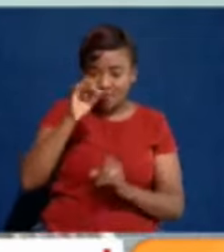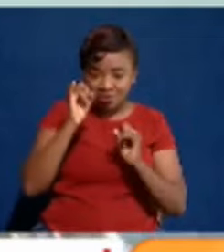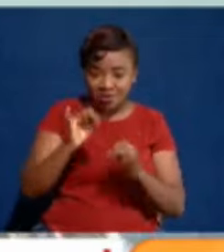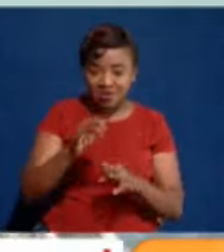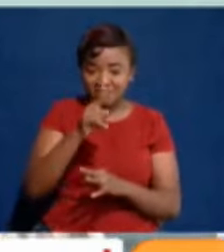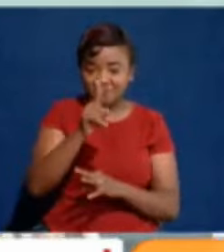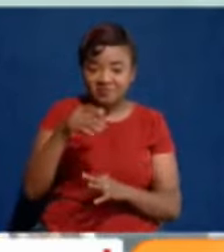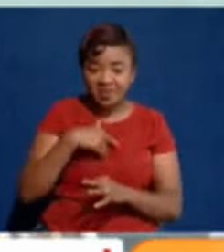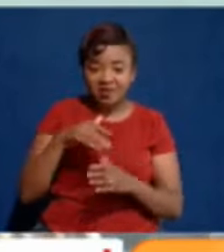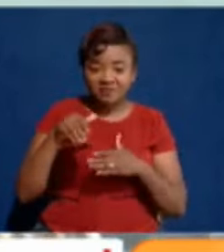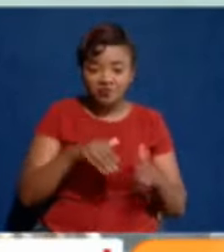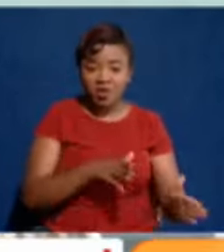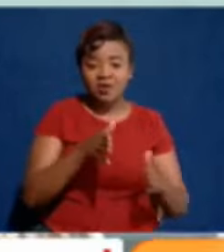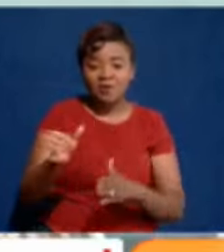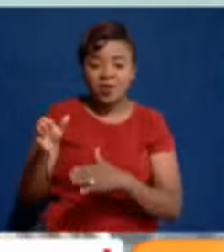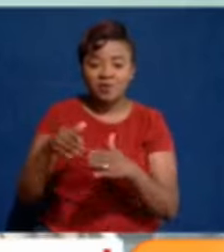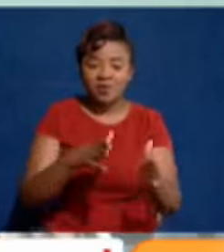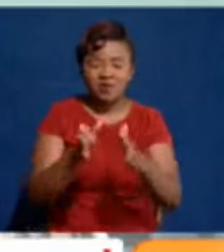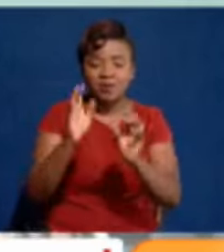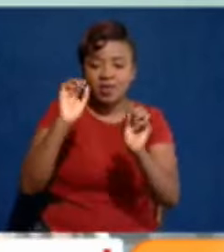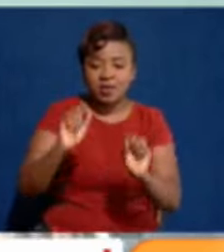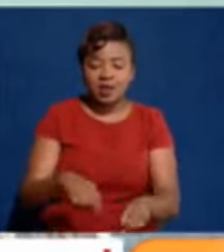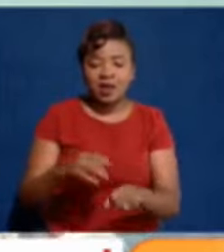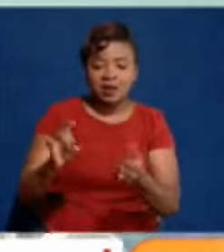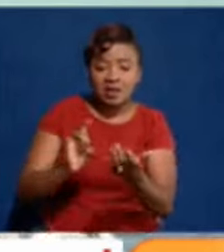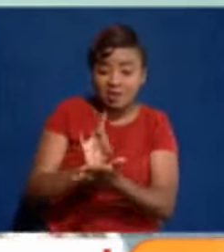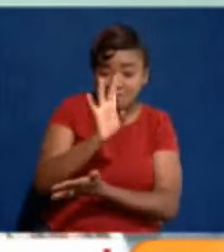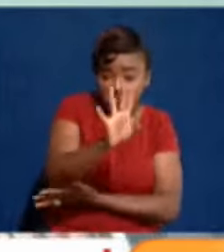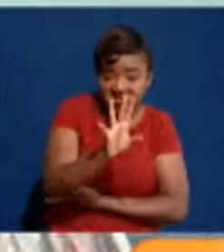njia ya kutoa Rigiji